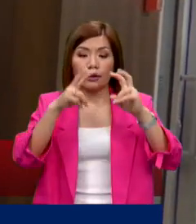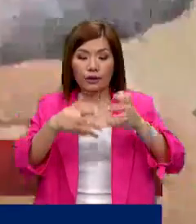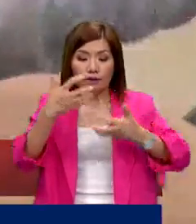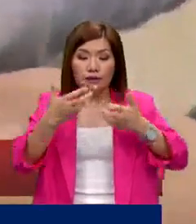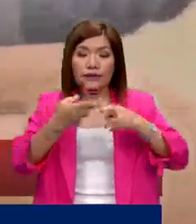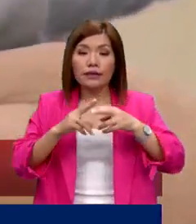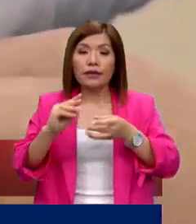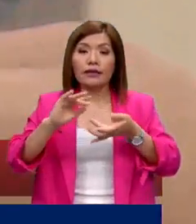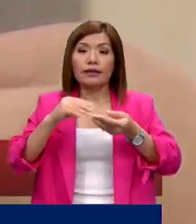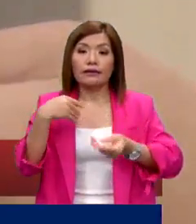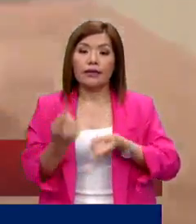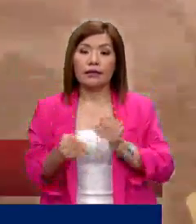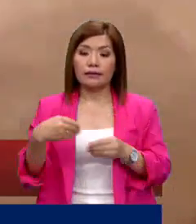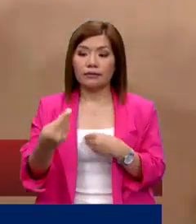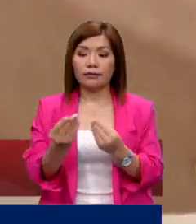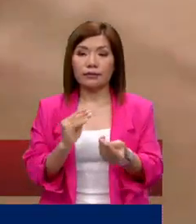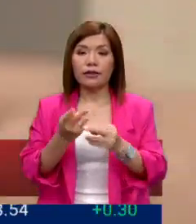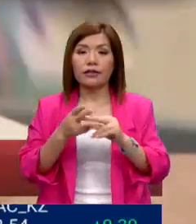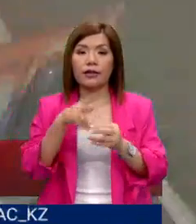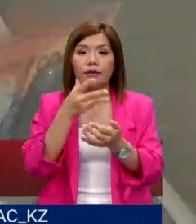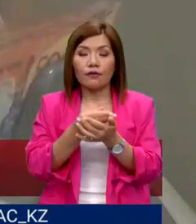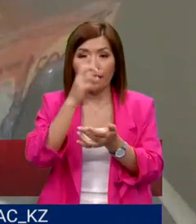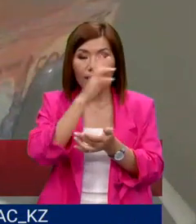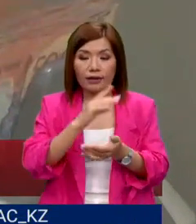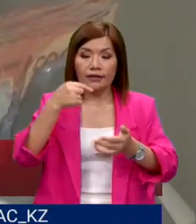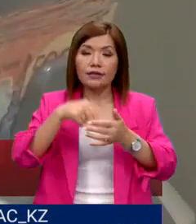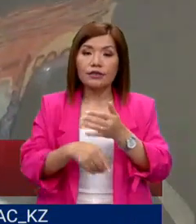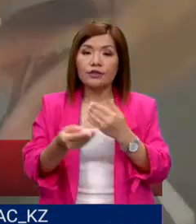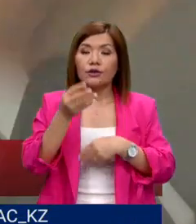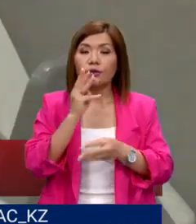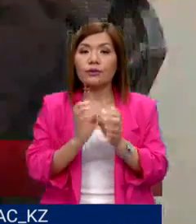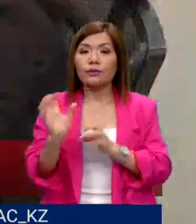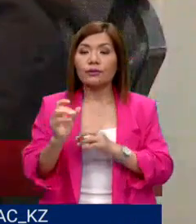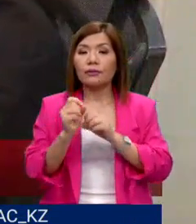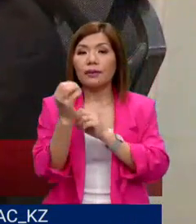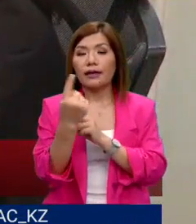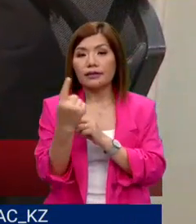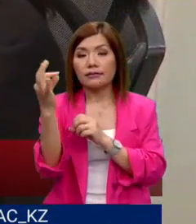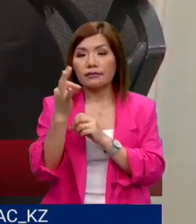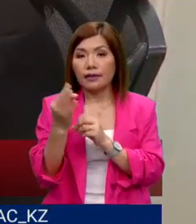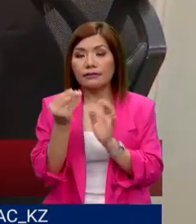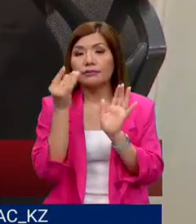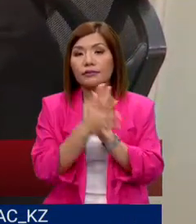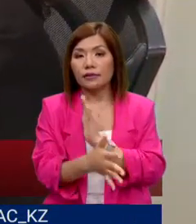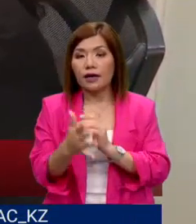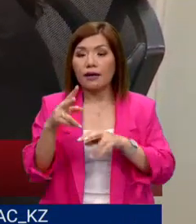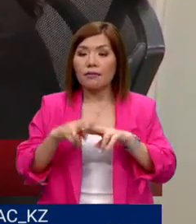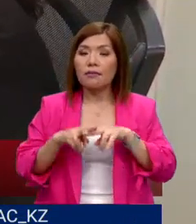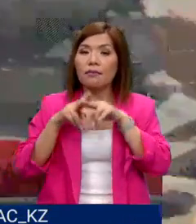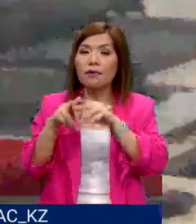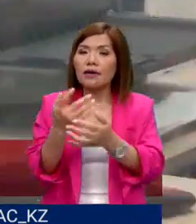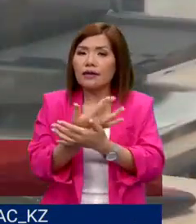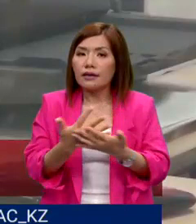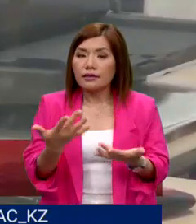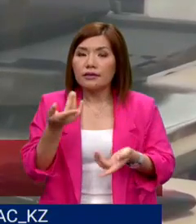ақша айналымын қамтамасыз ету үшін әр ел жалпы ішкі өнімінің 1%-ын жұмсайды екен. Бұл қаражат банкнота шығару, монета